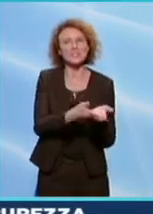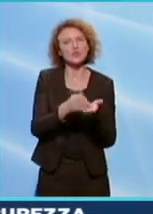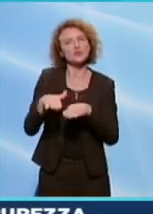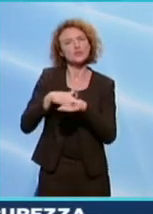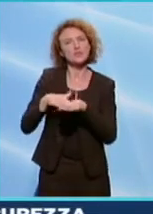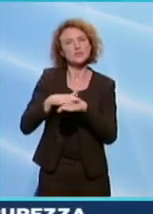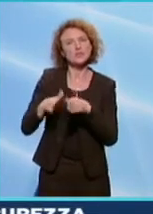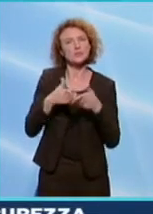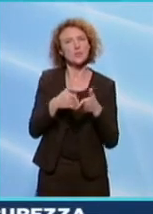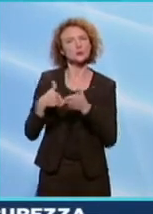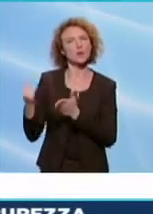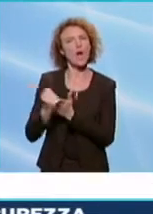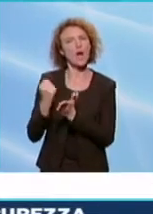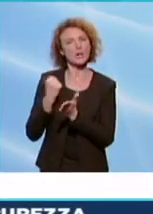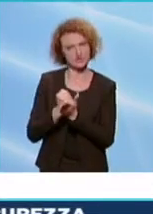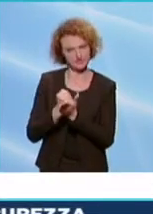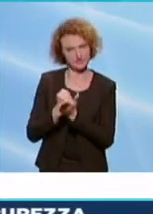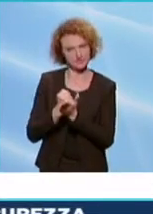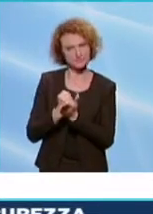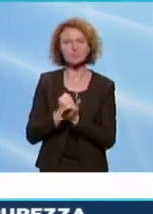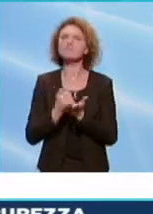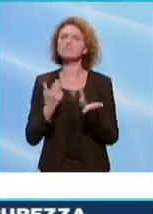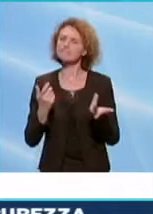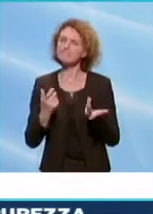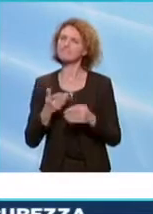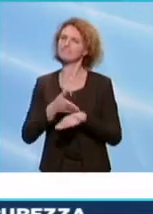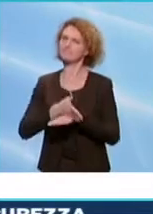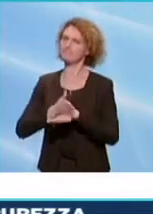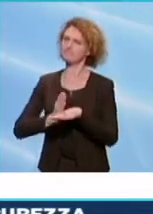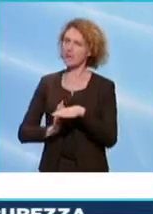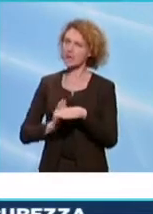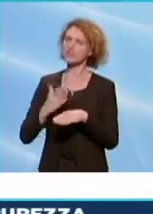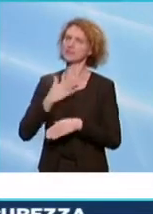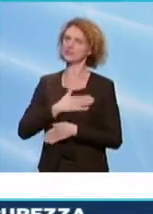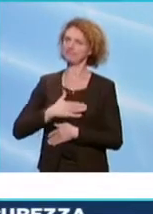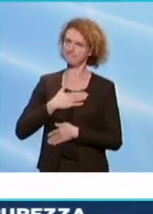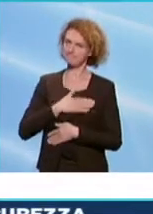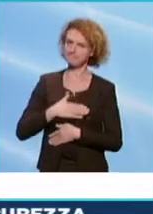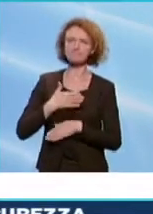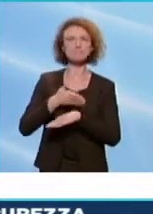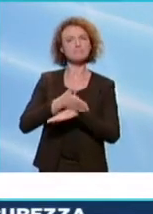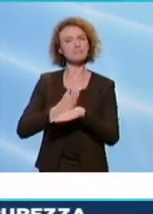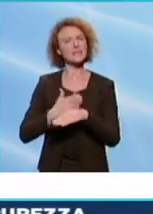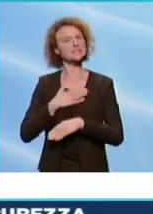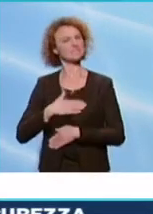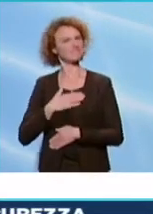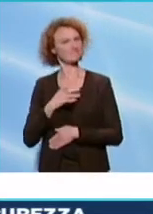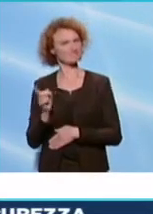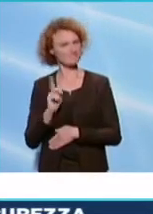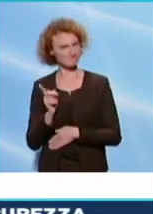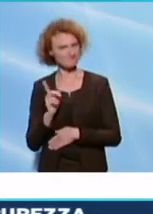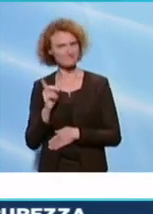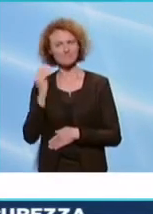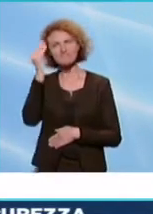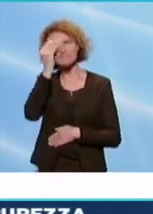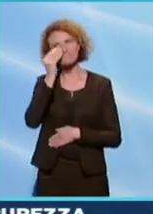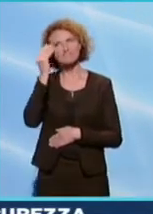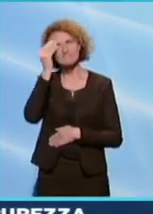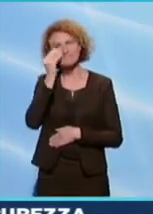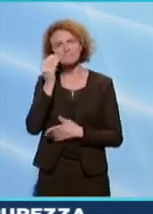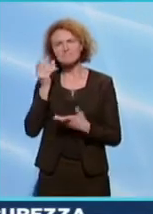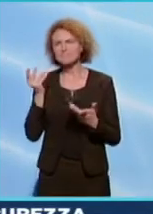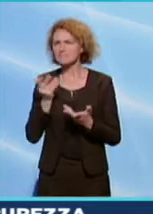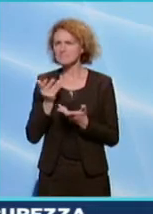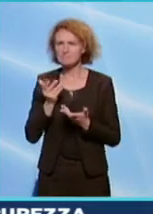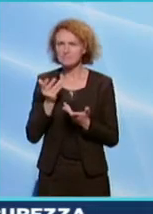siamo parzialmente soddisfatti e parzialmente insoddisfatti nel senso che ci chiediamo cosa ancora debba